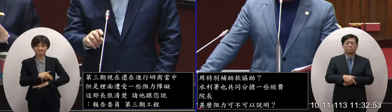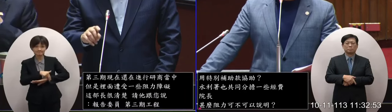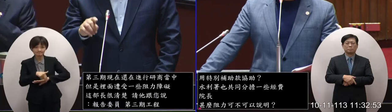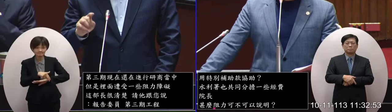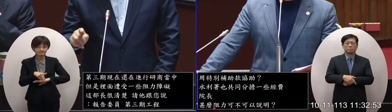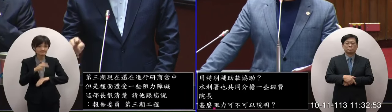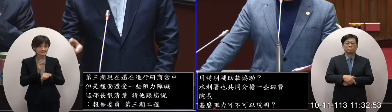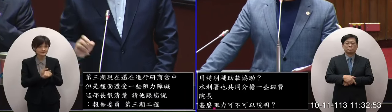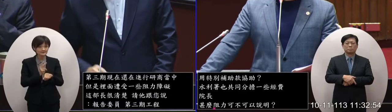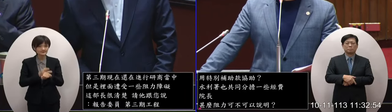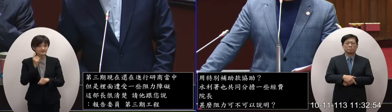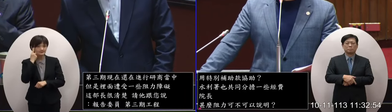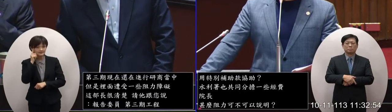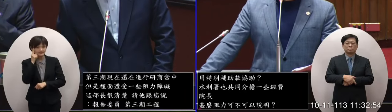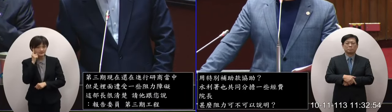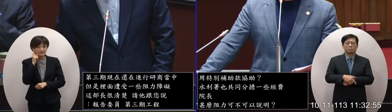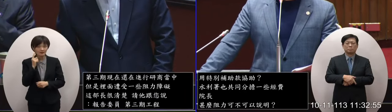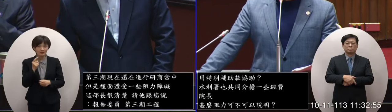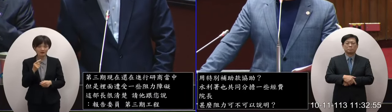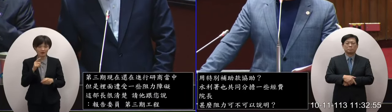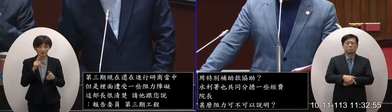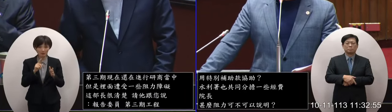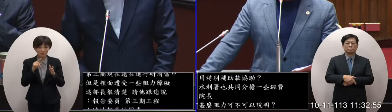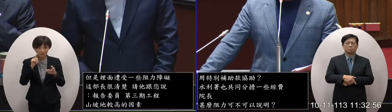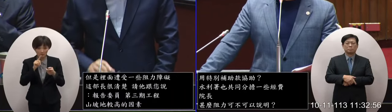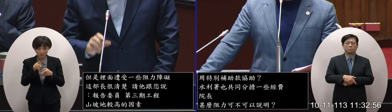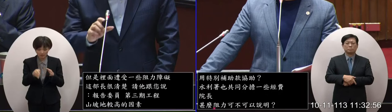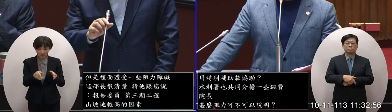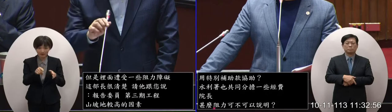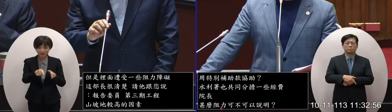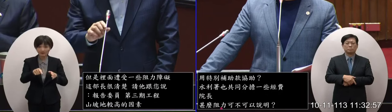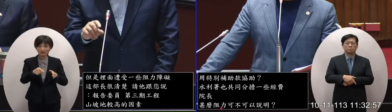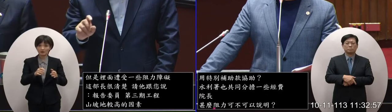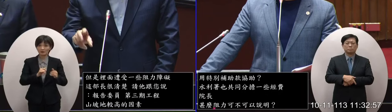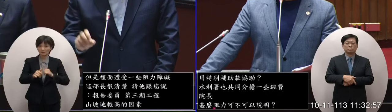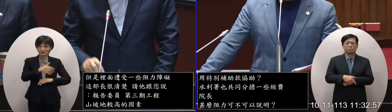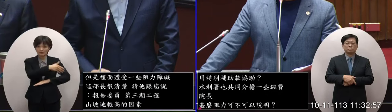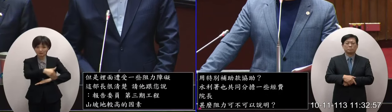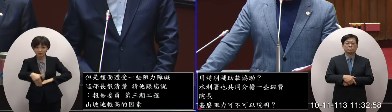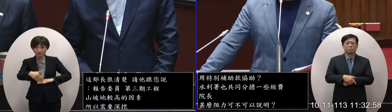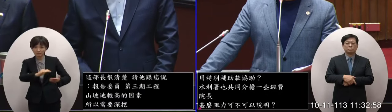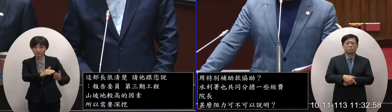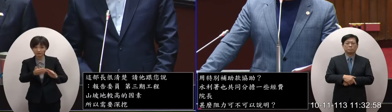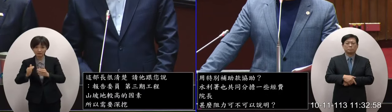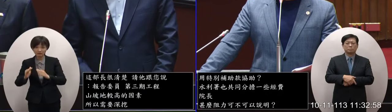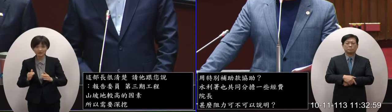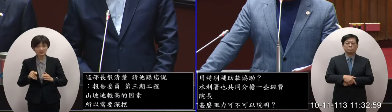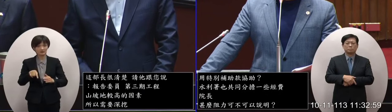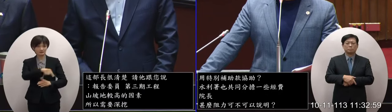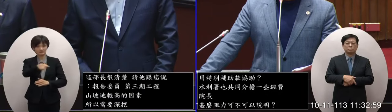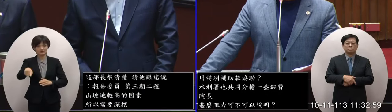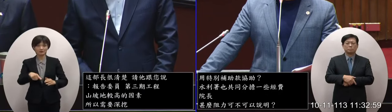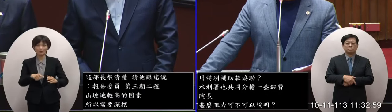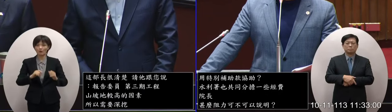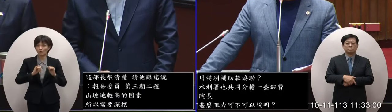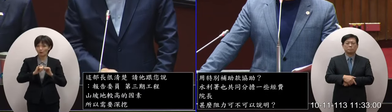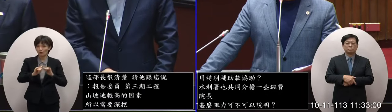式刚好经过民房的下方，那这个所以遭到这个地方强烈的抗